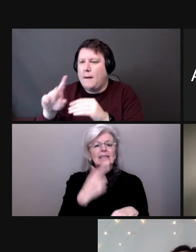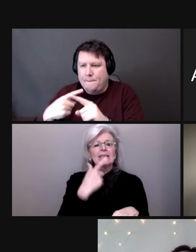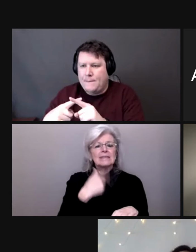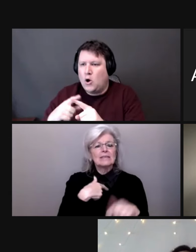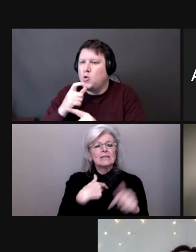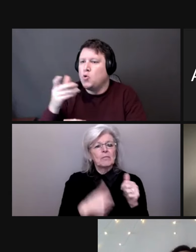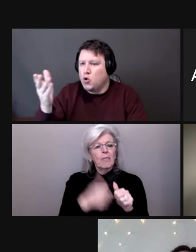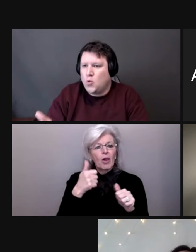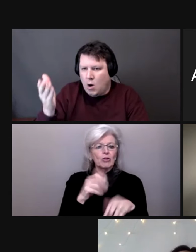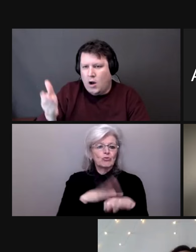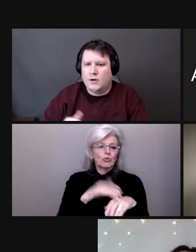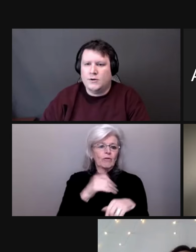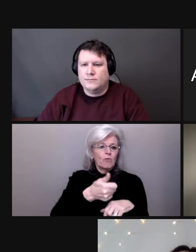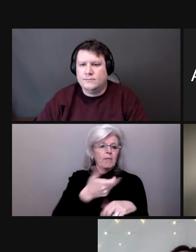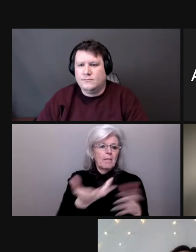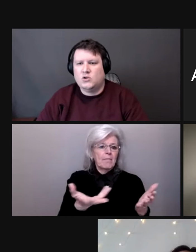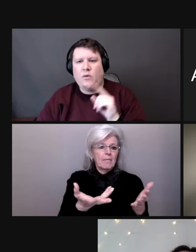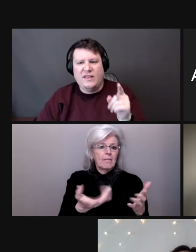davantage sur vous.